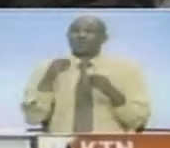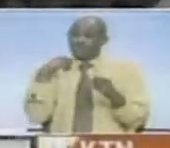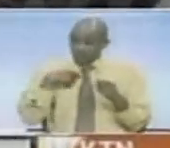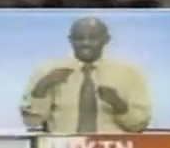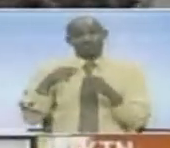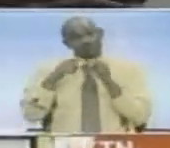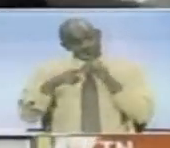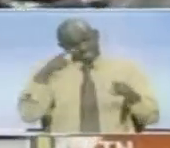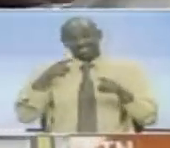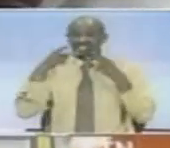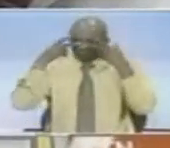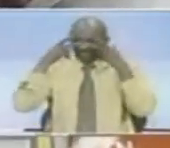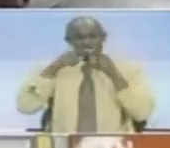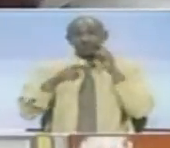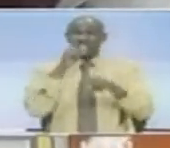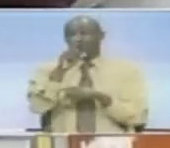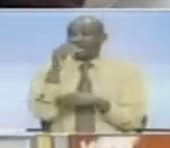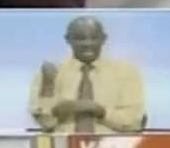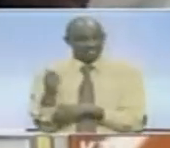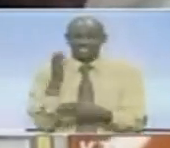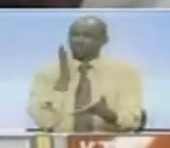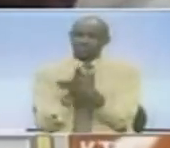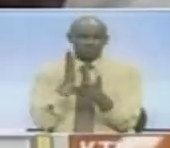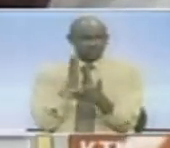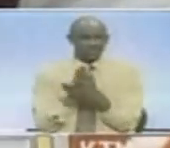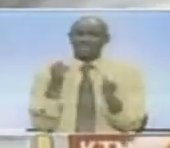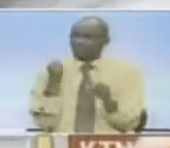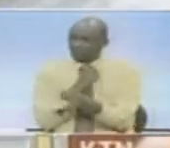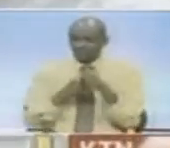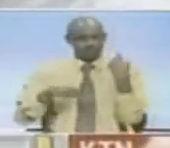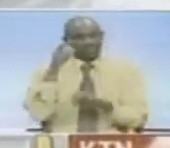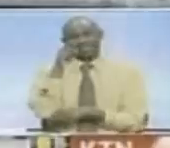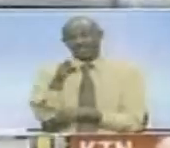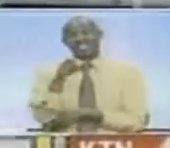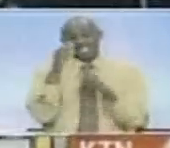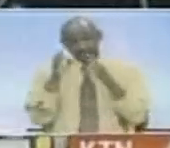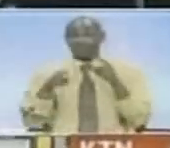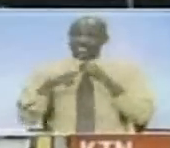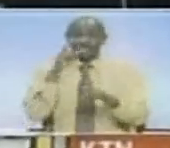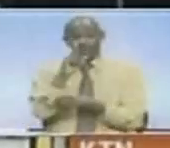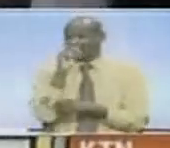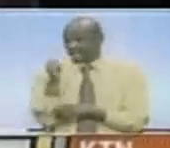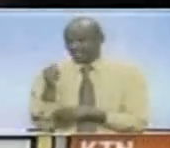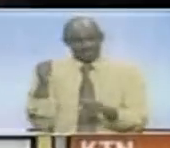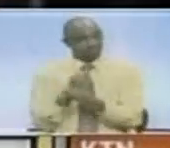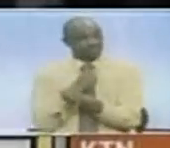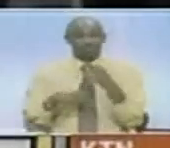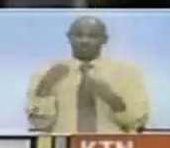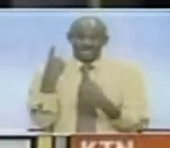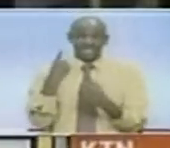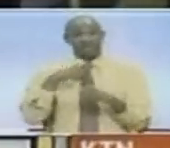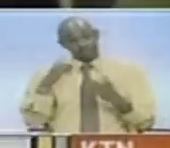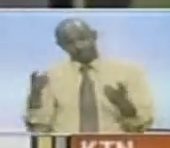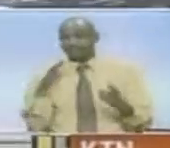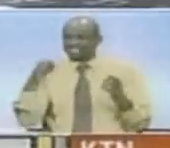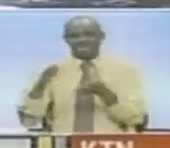magaidi, tunajiua wenyewe. Kwa kweli, hatuwezi kushinda vita hivi iwapo tunaumizana wenyewe kwa wenyewe badala ya